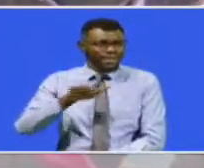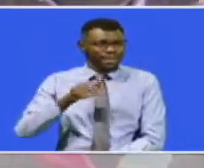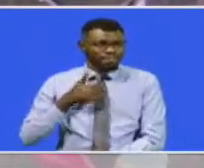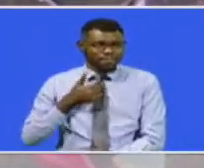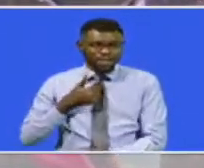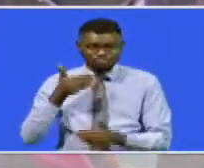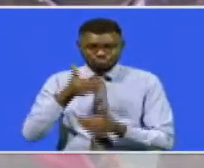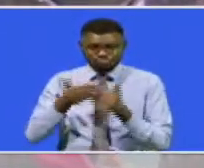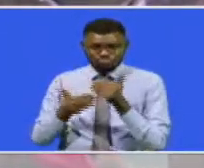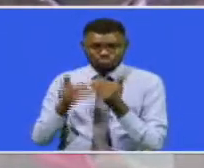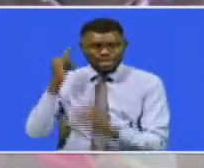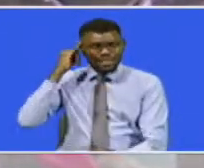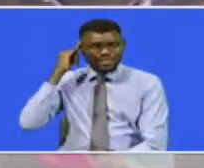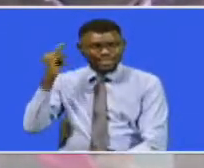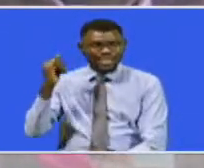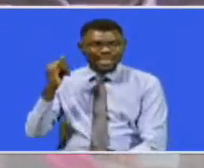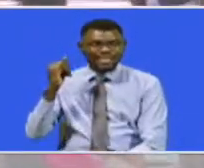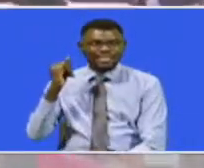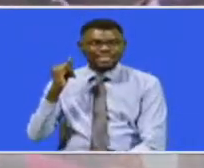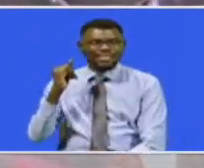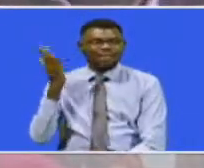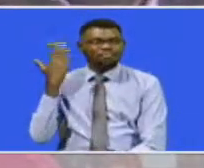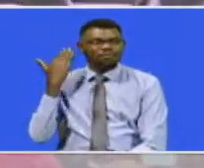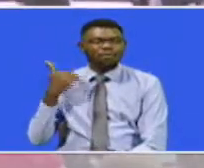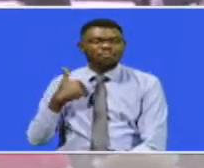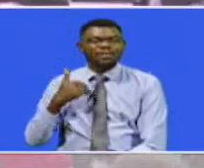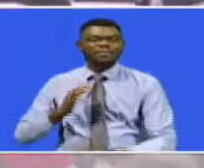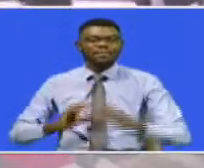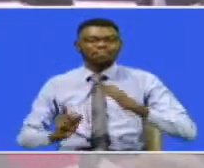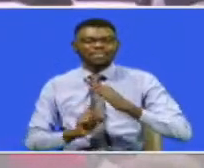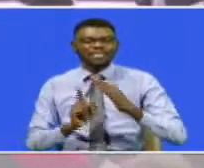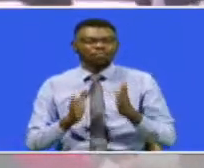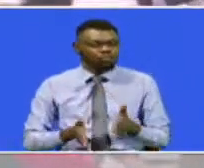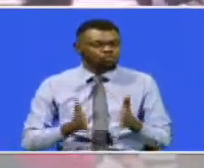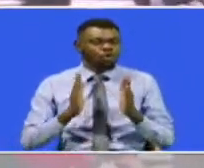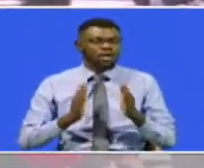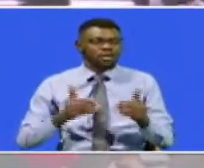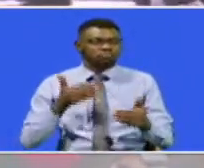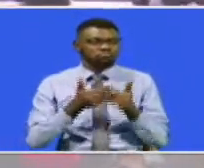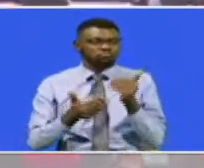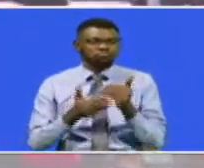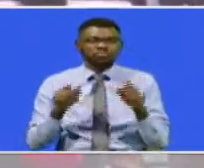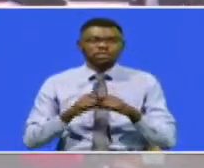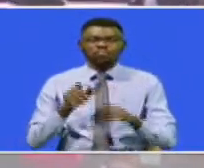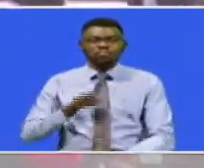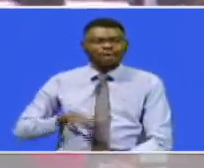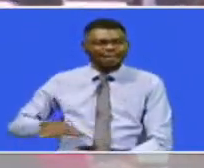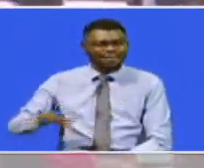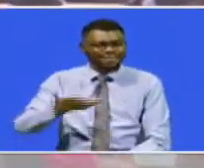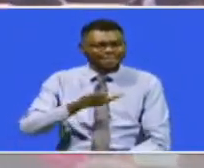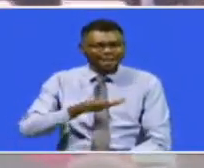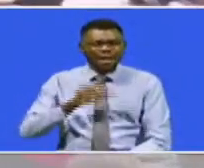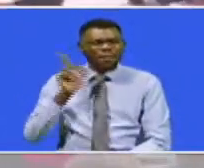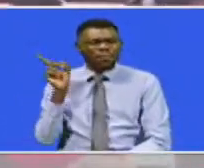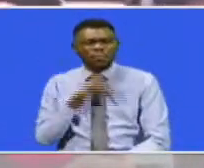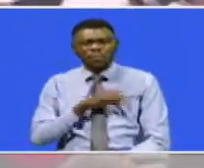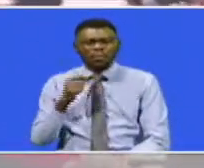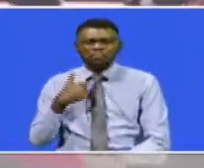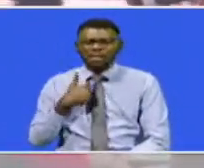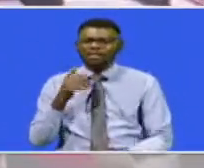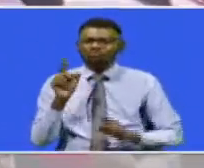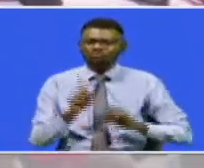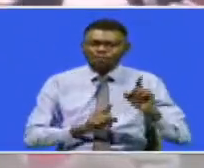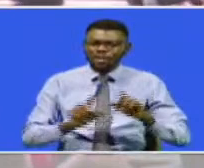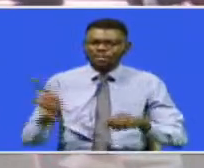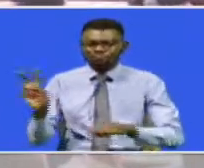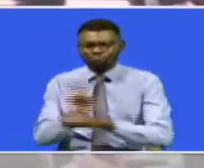Eh? Mimi nilikuwa waziri wa barabara na ujenzi. Eneo hili yote mimi nimetembea. Nikifanya